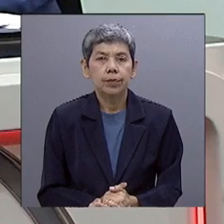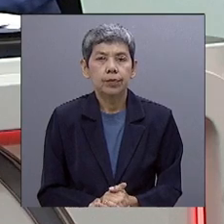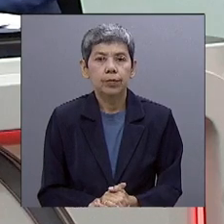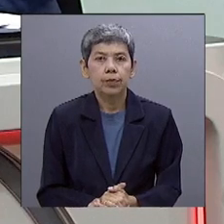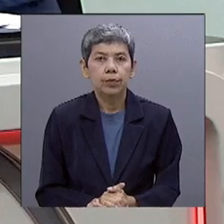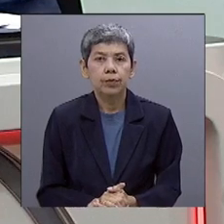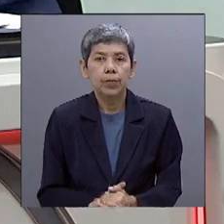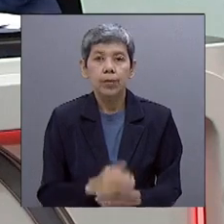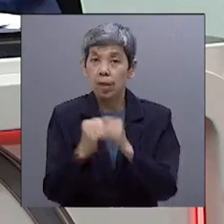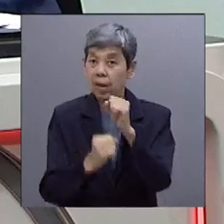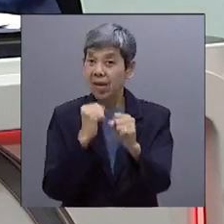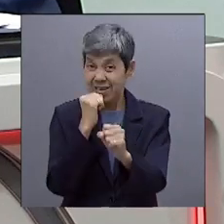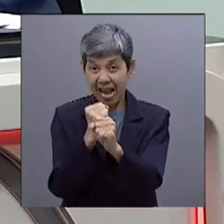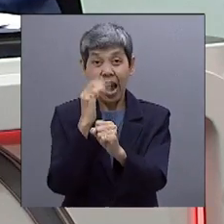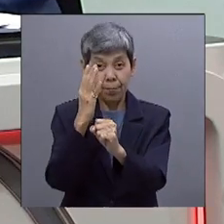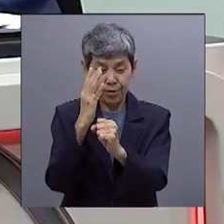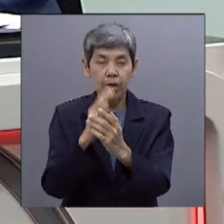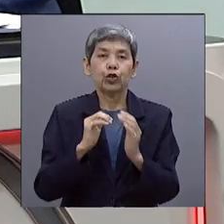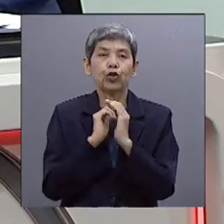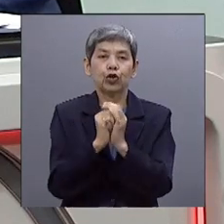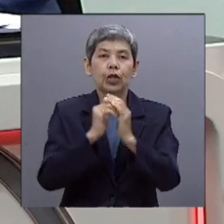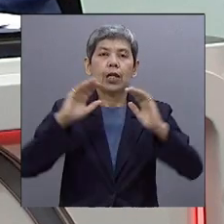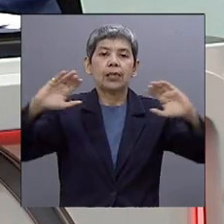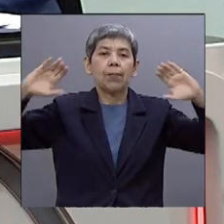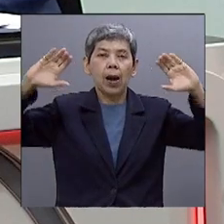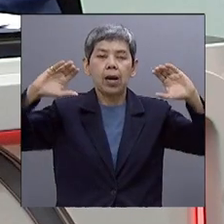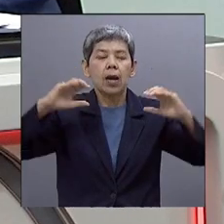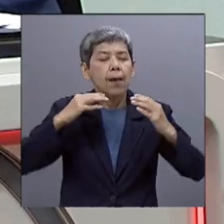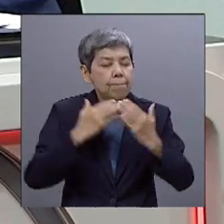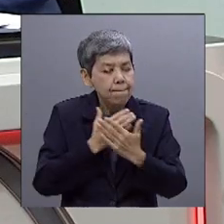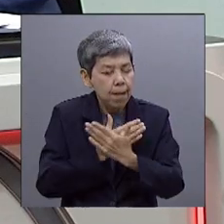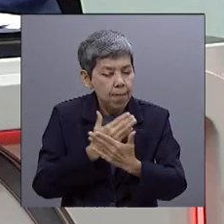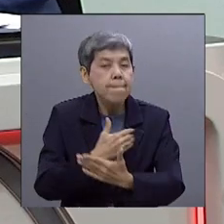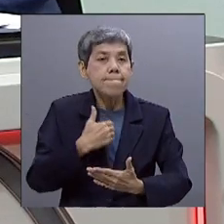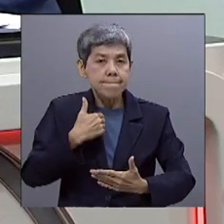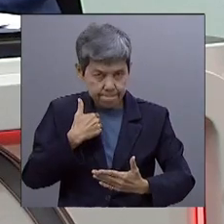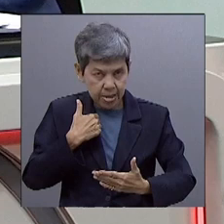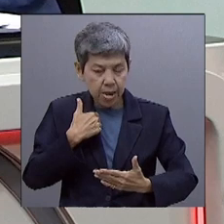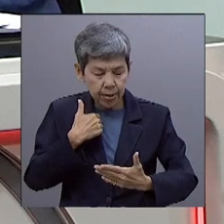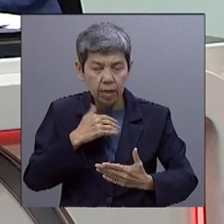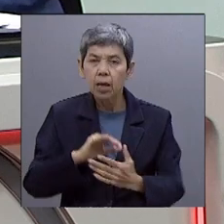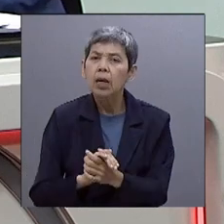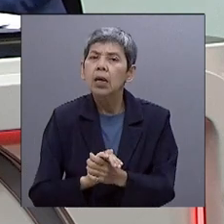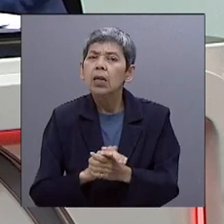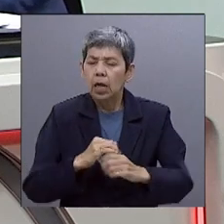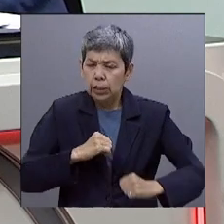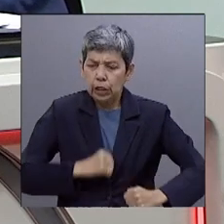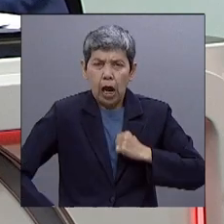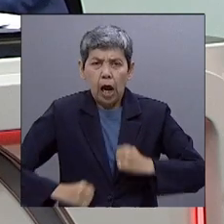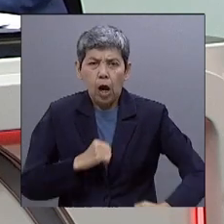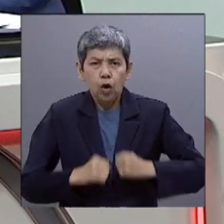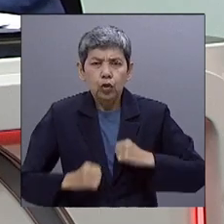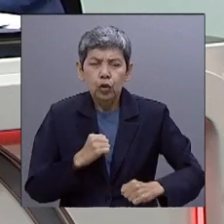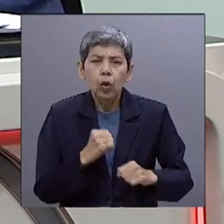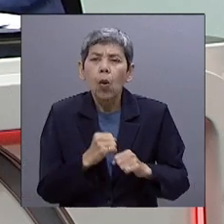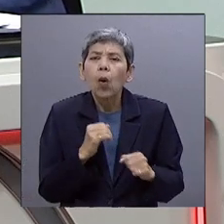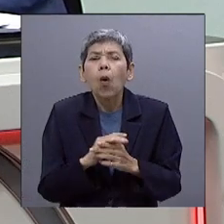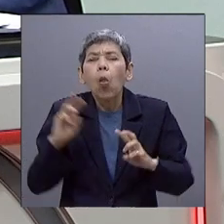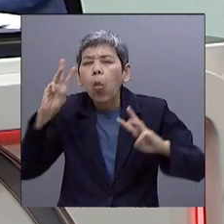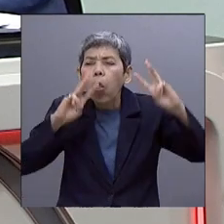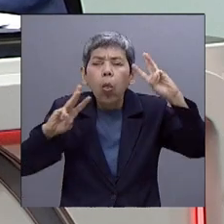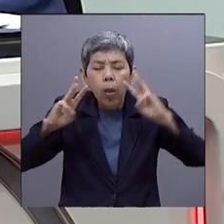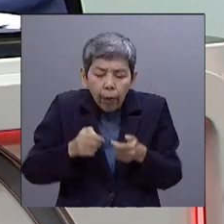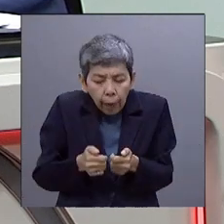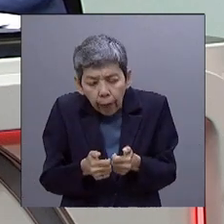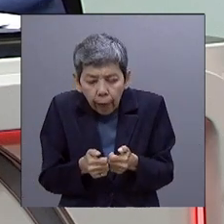ในช่วง 5ปีที่ผ่านมารัฐบาลจีนได้ปรับมาตรการหลายอย่างนะคะเพื่อที่จะป้องกันไม่ให้เยาวชนใช้เวลาไปกับการเล่นเกม